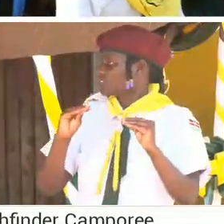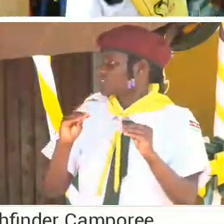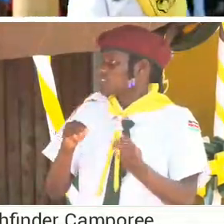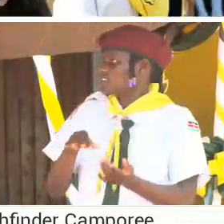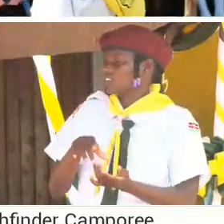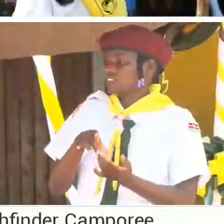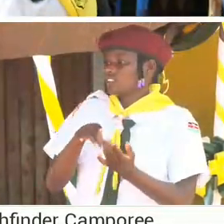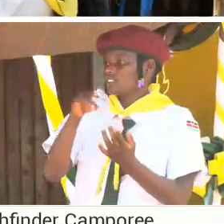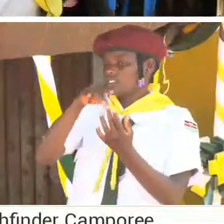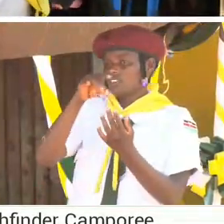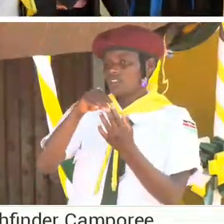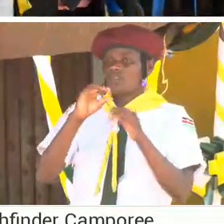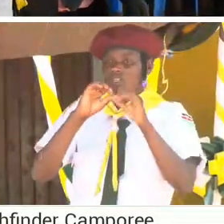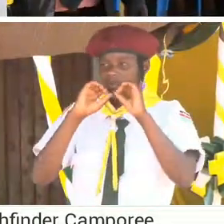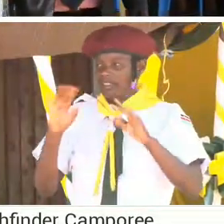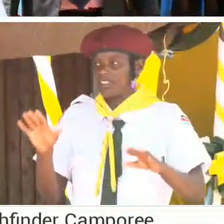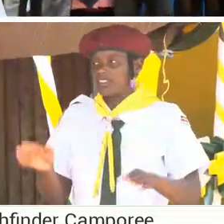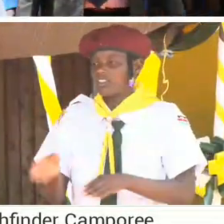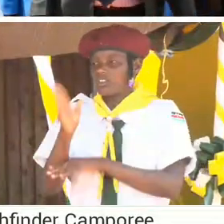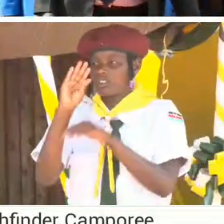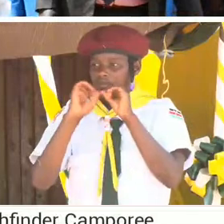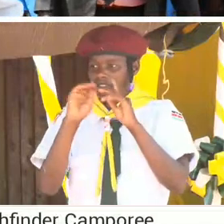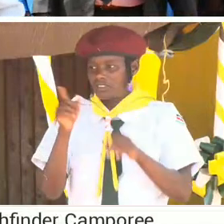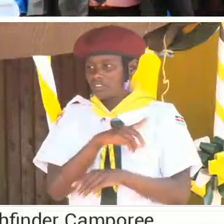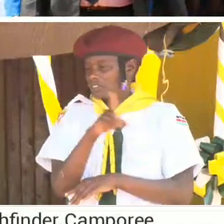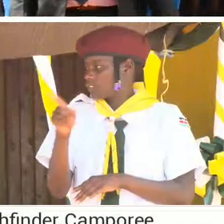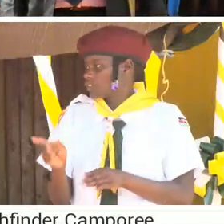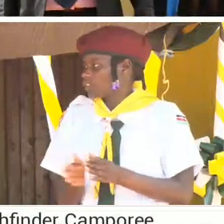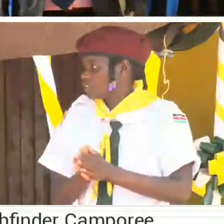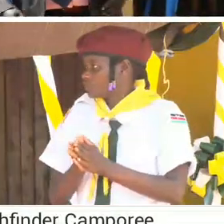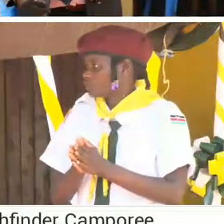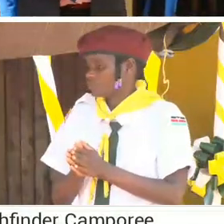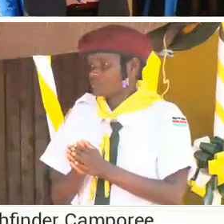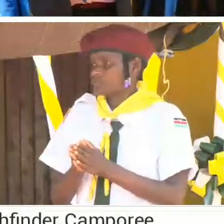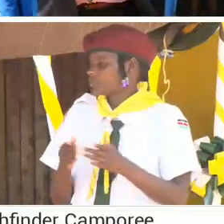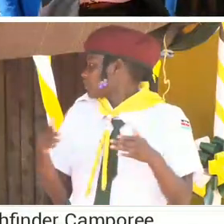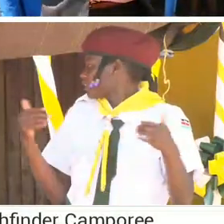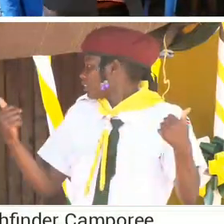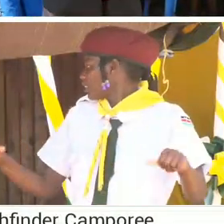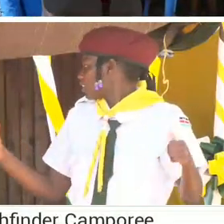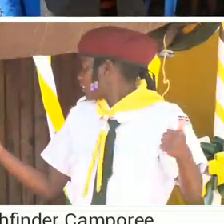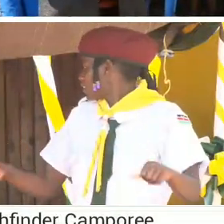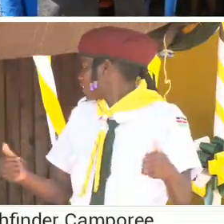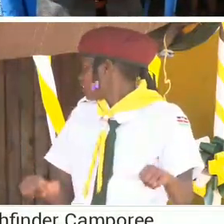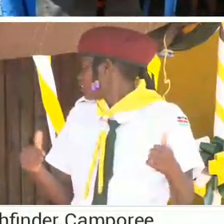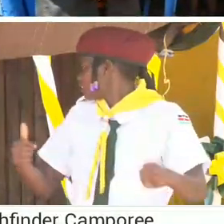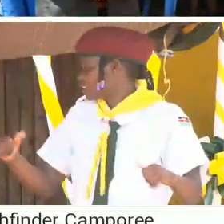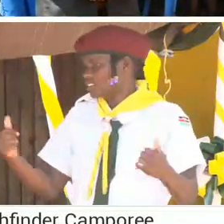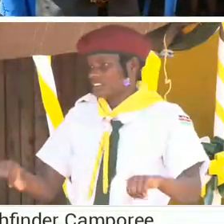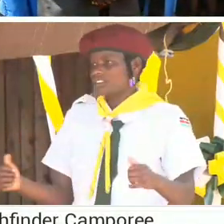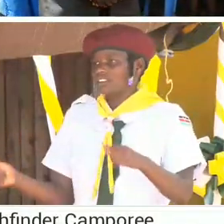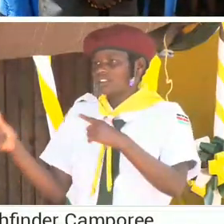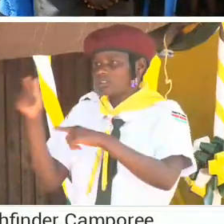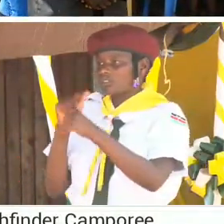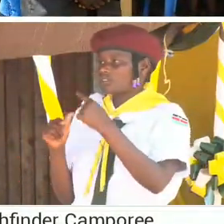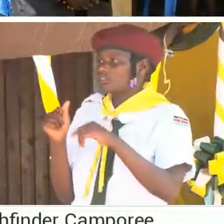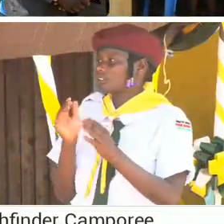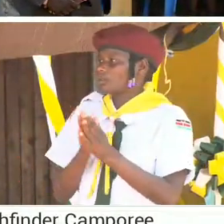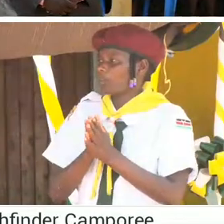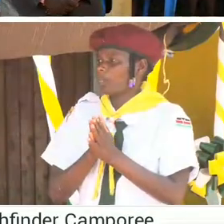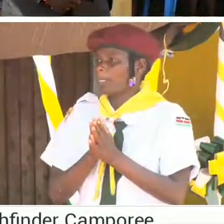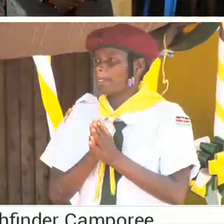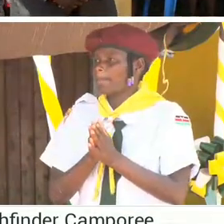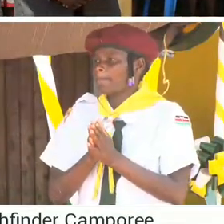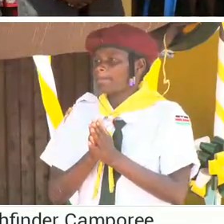Chagua baraka, acha laana. Bwana akubariki. Bwana awabariki mnaojitoa kwa. Yuko mwingine anasema, nini natamani? Natamani na mimi nibatizwe.